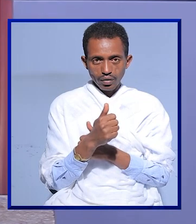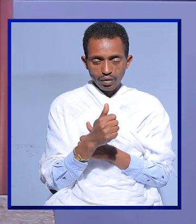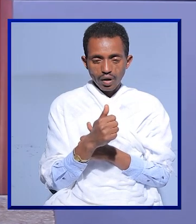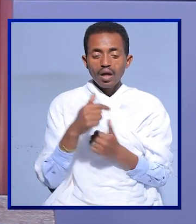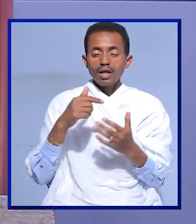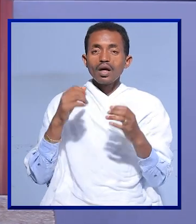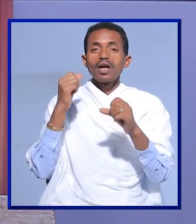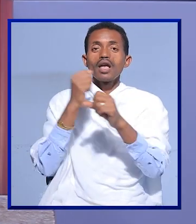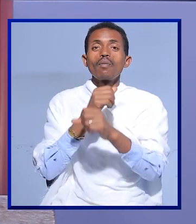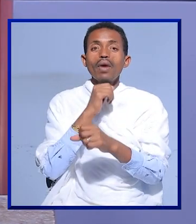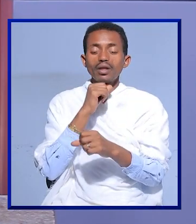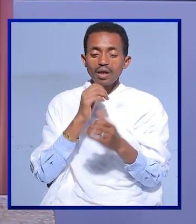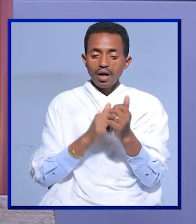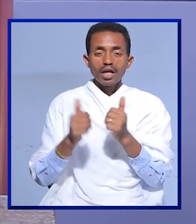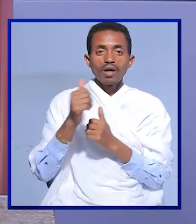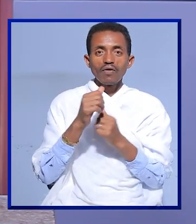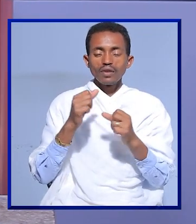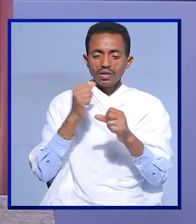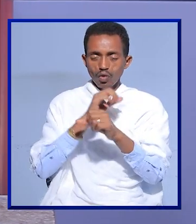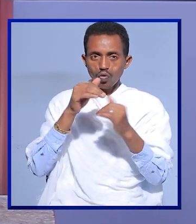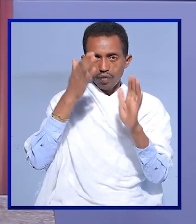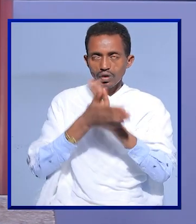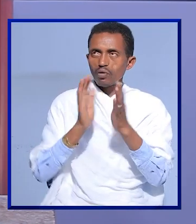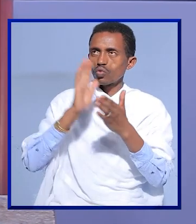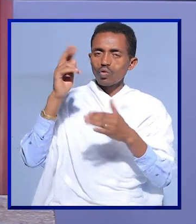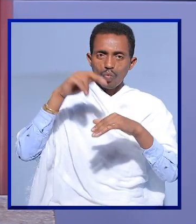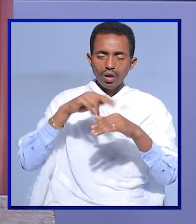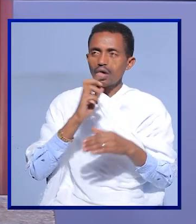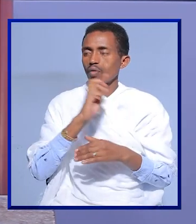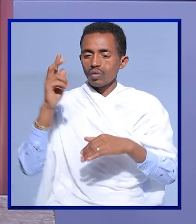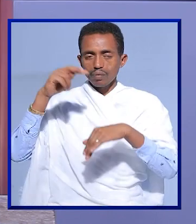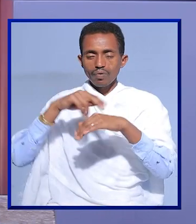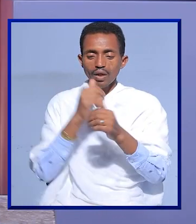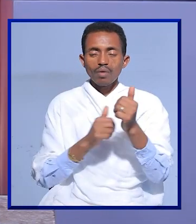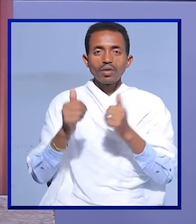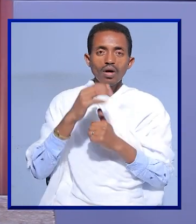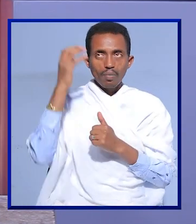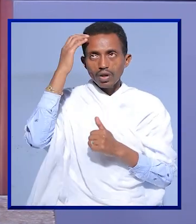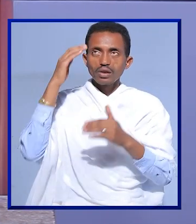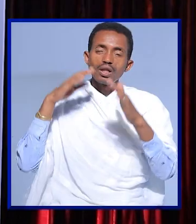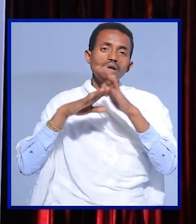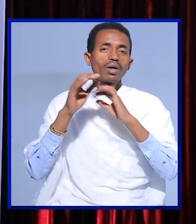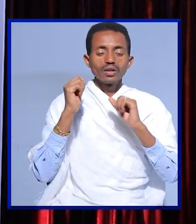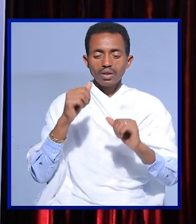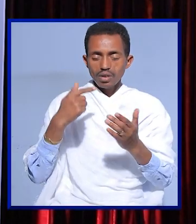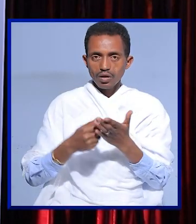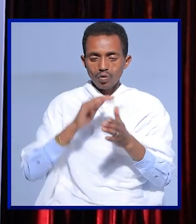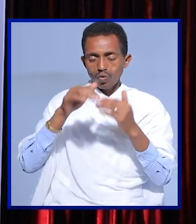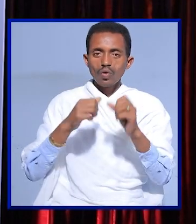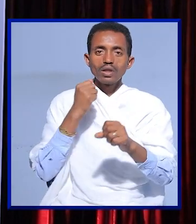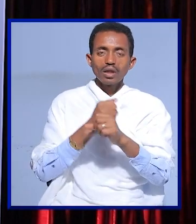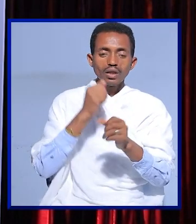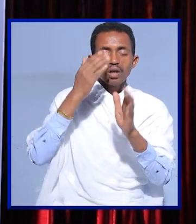ሥራ ከሰራን ዳግም በፊቱን ቆማለን በቀኙን ቆማለን የማታልፈው መንግሥት እንወርሳለን። ይሄንን